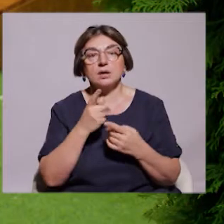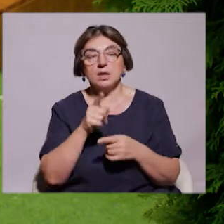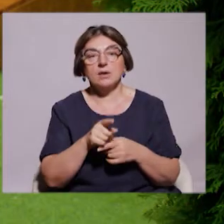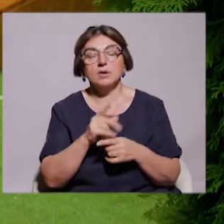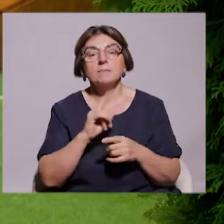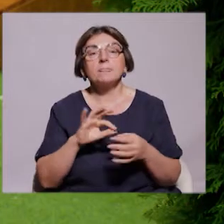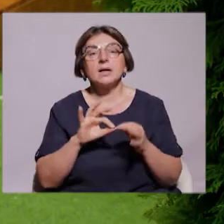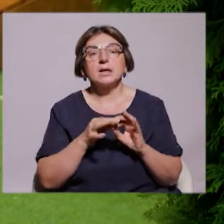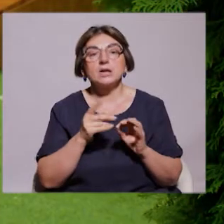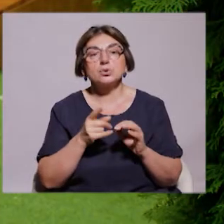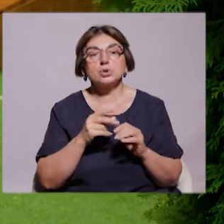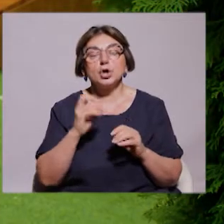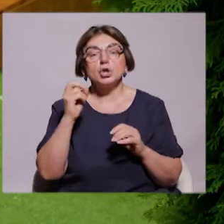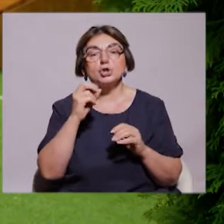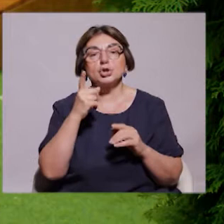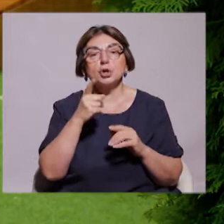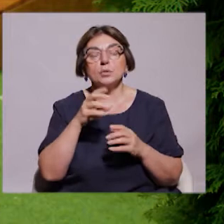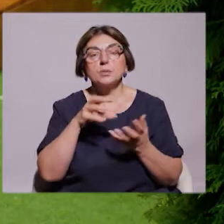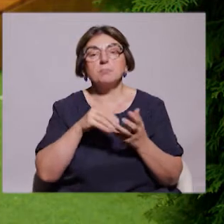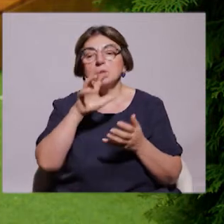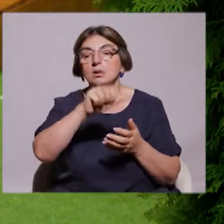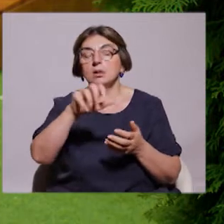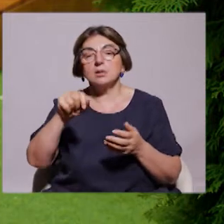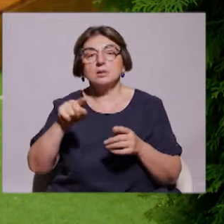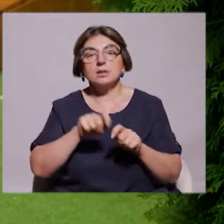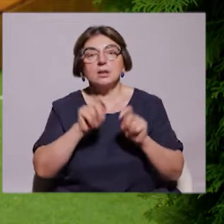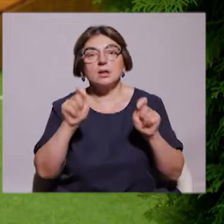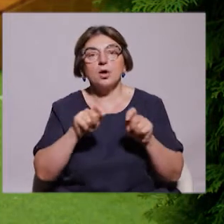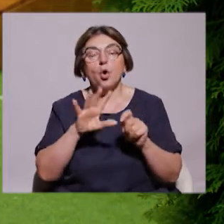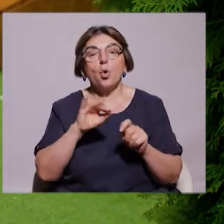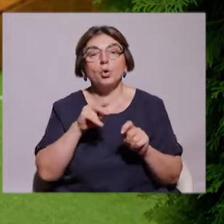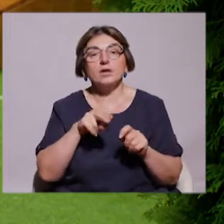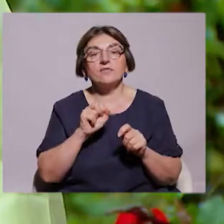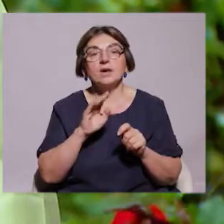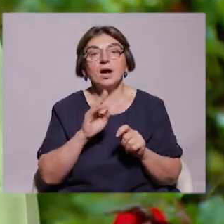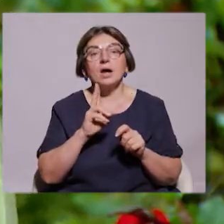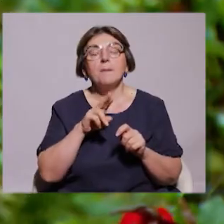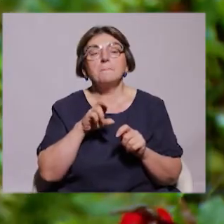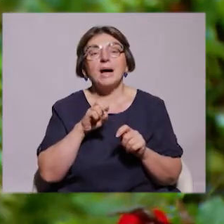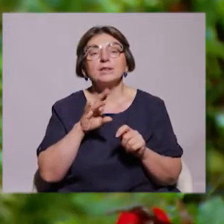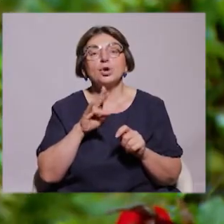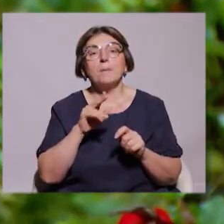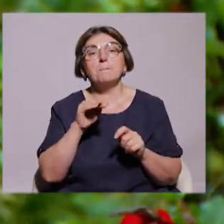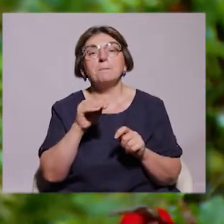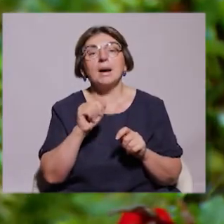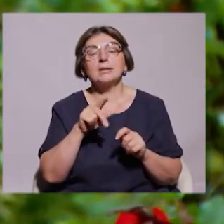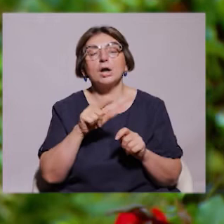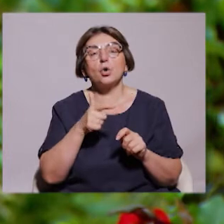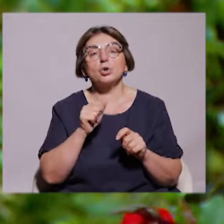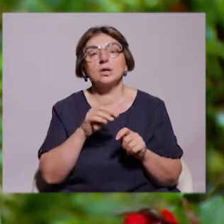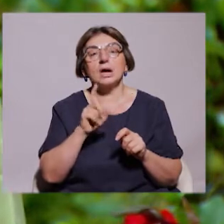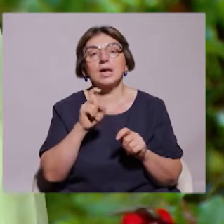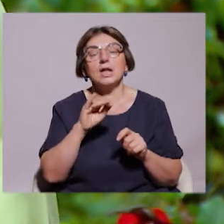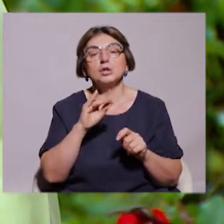ეს კოლონიები, რომელიც დაარსდა, ის იყო ოლივია, პანტიკაპეონი, ფანაგორია, ხერსონესი. ესენი აქ ცხოვრები